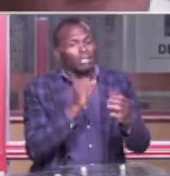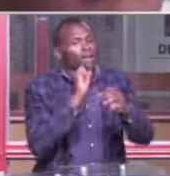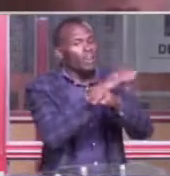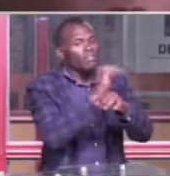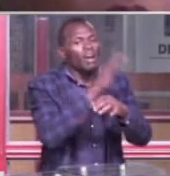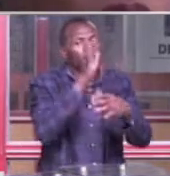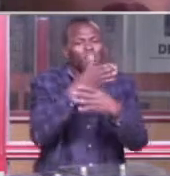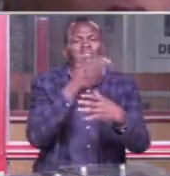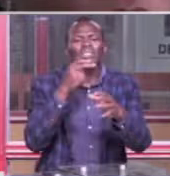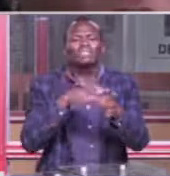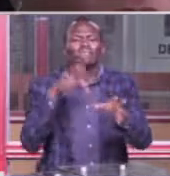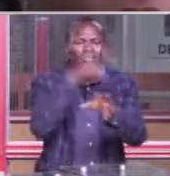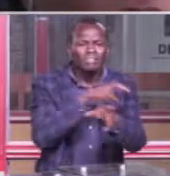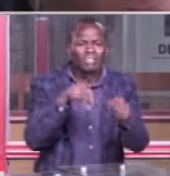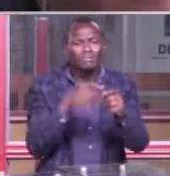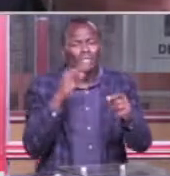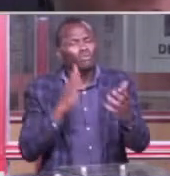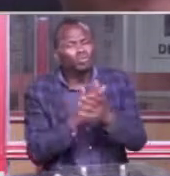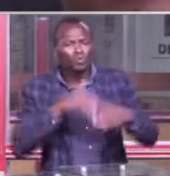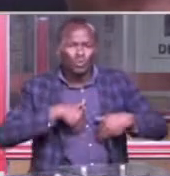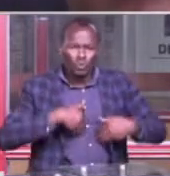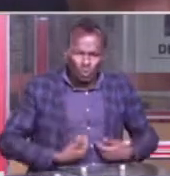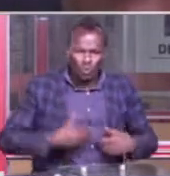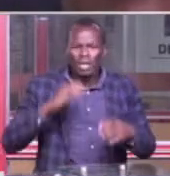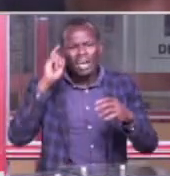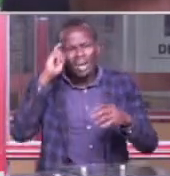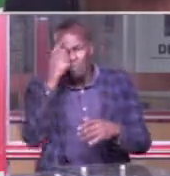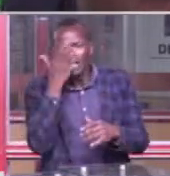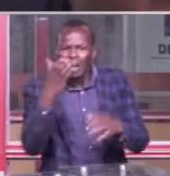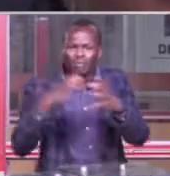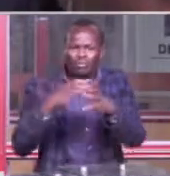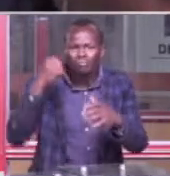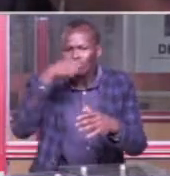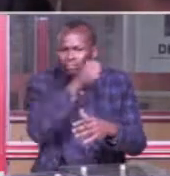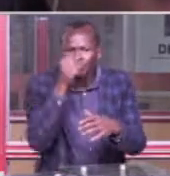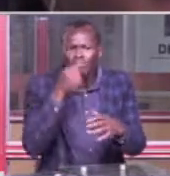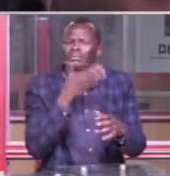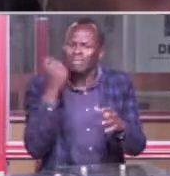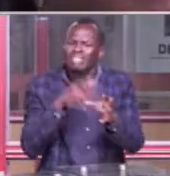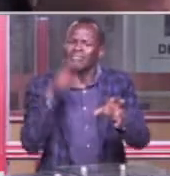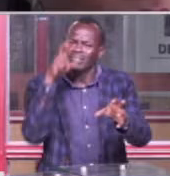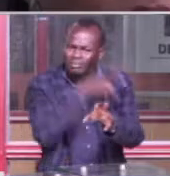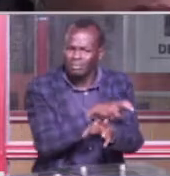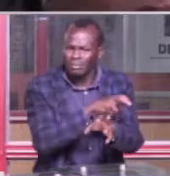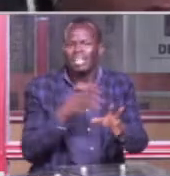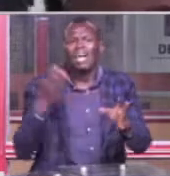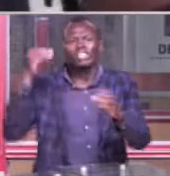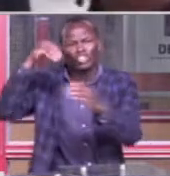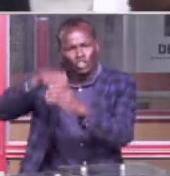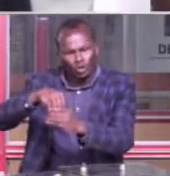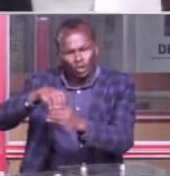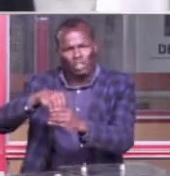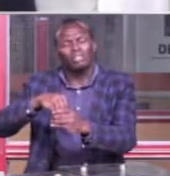ejjuddemu bamafiya, lwaki tolekulira? Please resign, ojo twegatteko nga DP